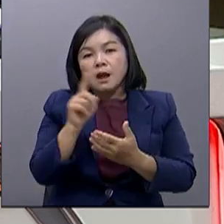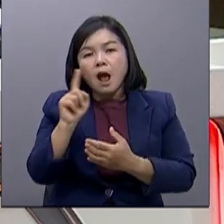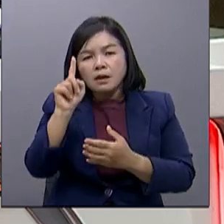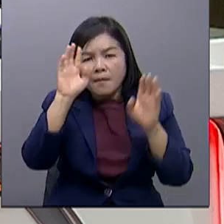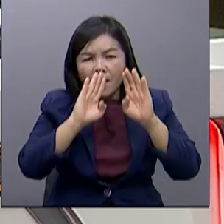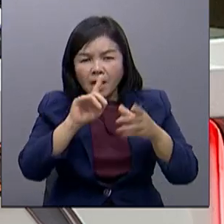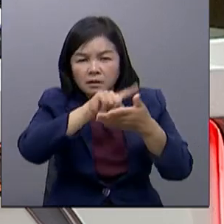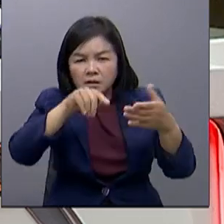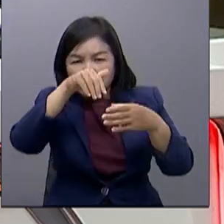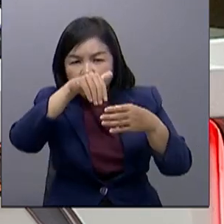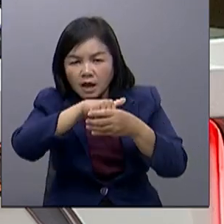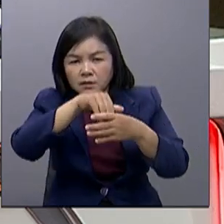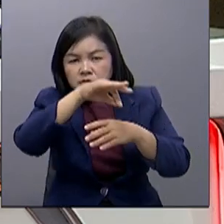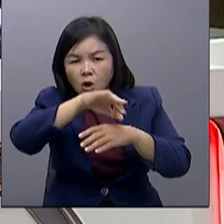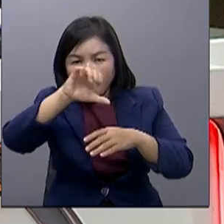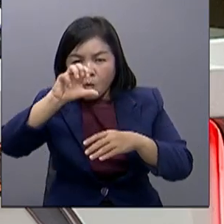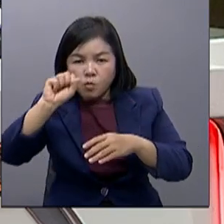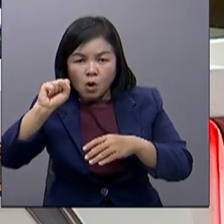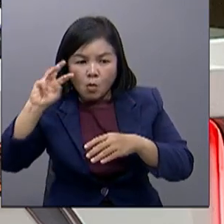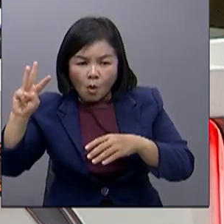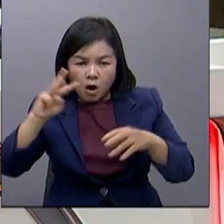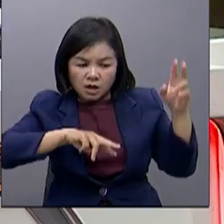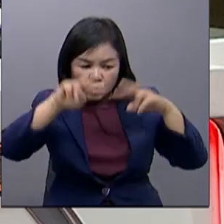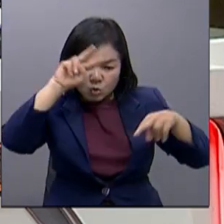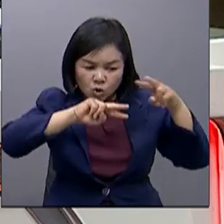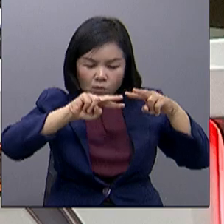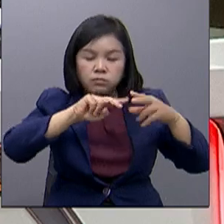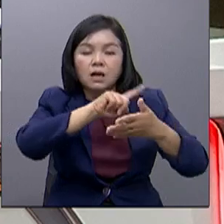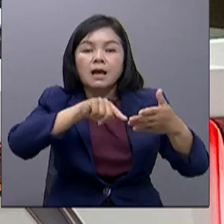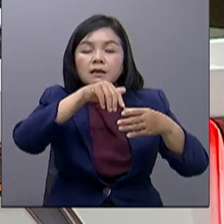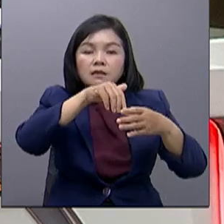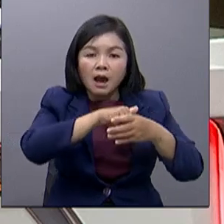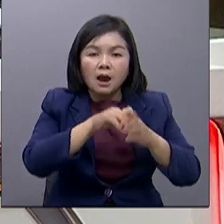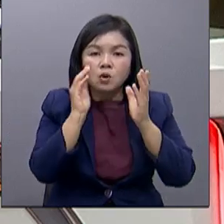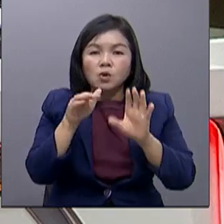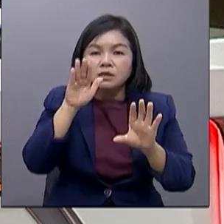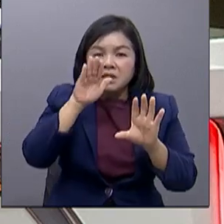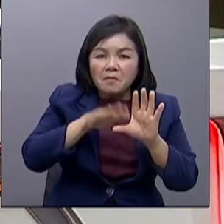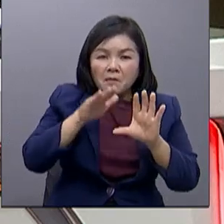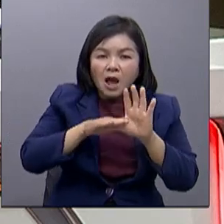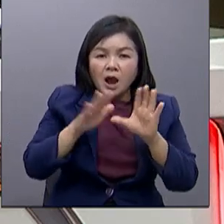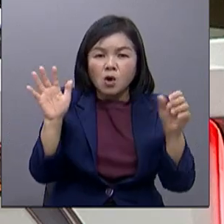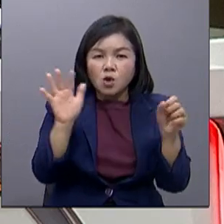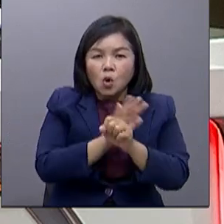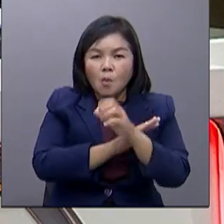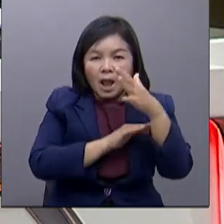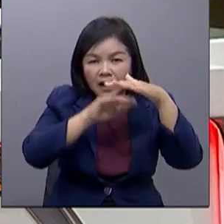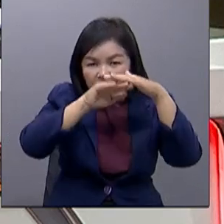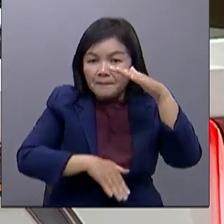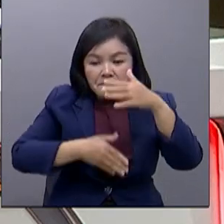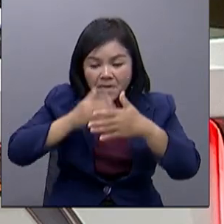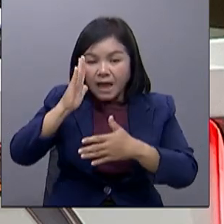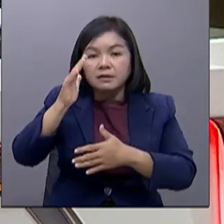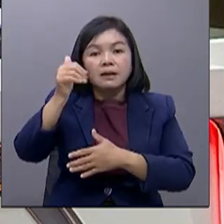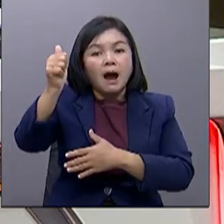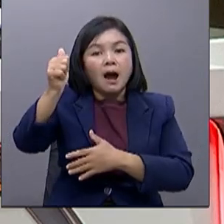การเลือกสวในระดับอำเภอวันนี้ครับส่วนบางอำเภอก็มีผู้สมัครไม่ถึง 5คนครับสามารถที่จะผ่านรอบแรกเข้าไปเลือกในรอบ